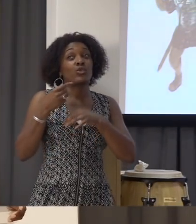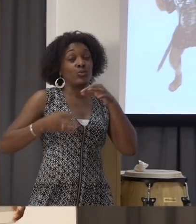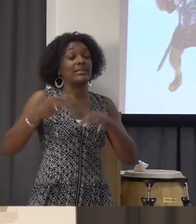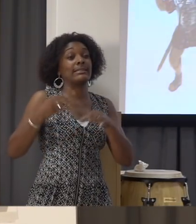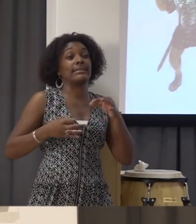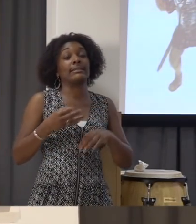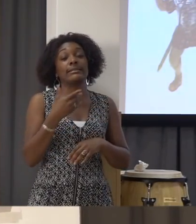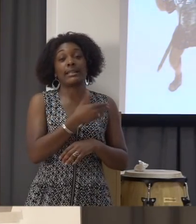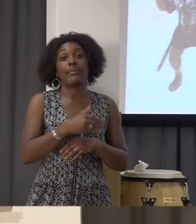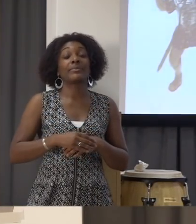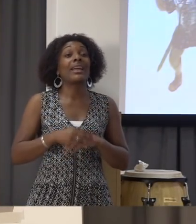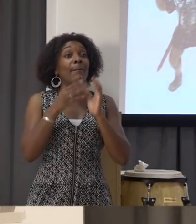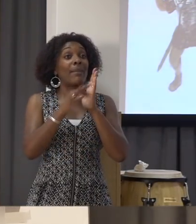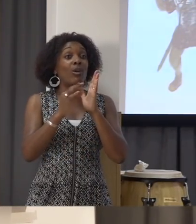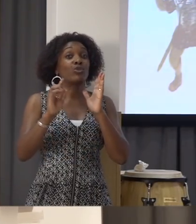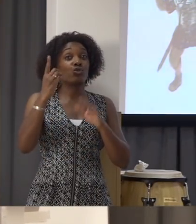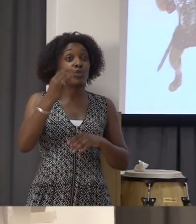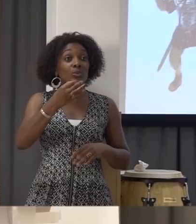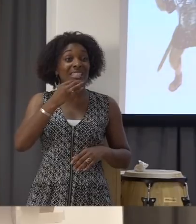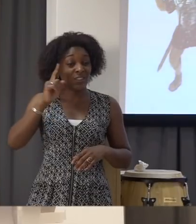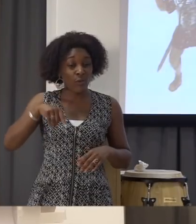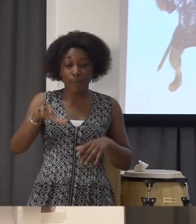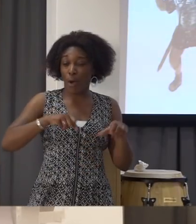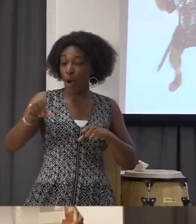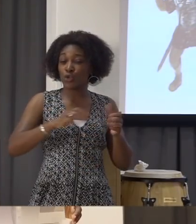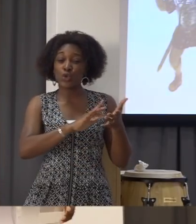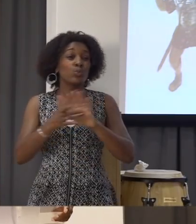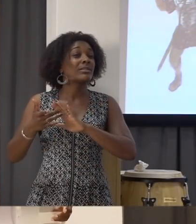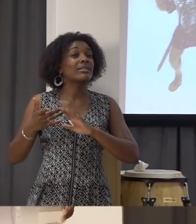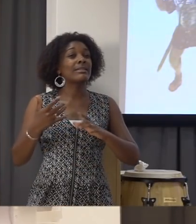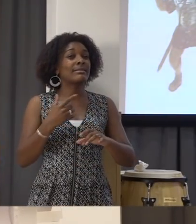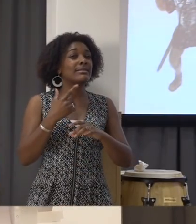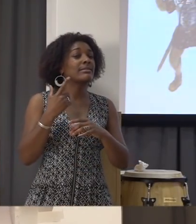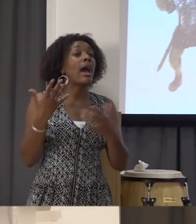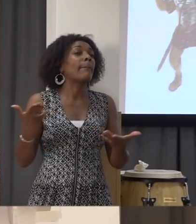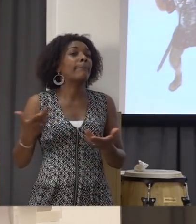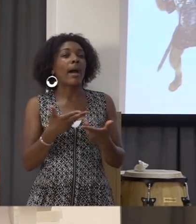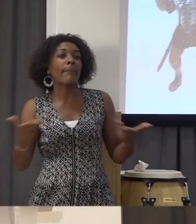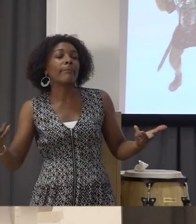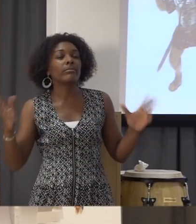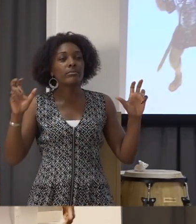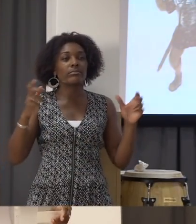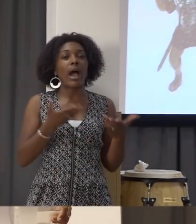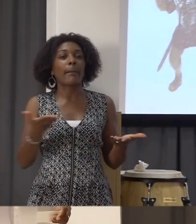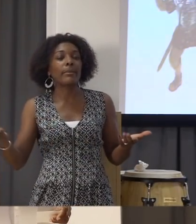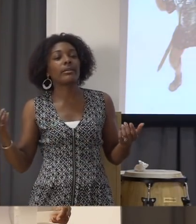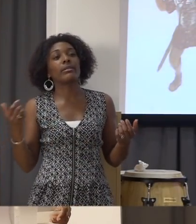La parole nous exhorte ainsi à prendre toutes les armes et combattre le bon